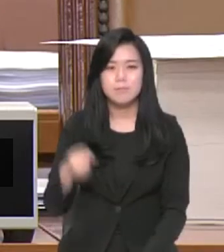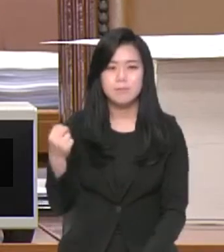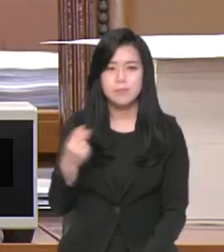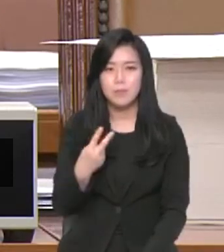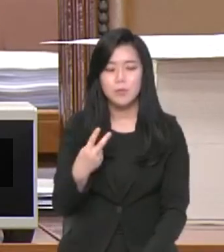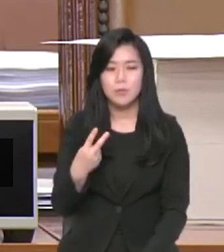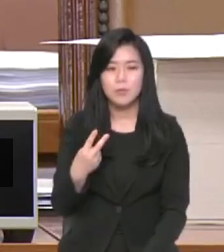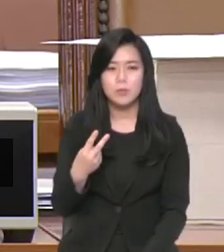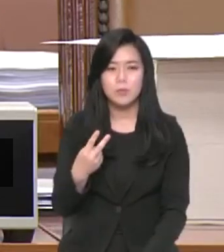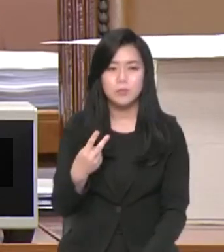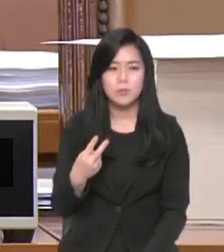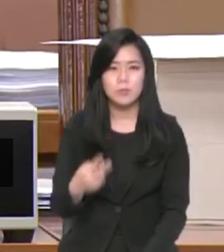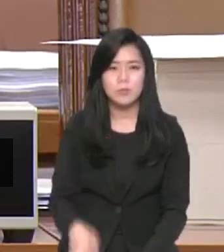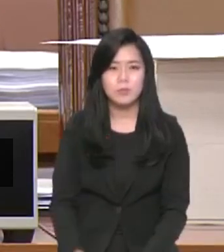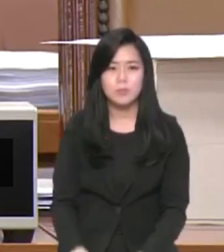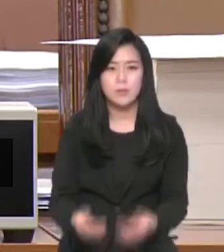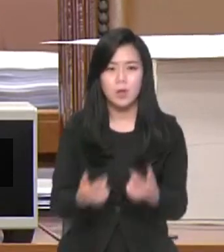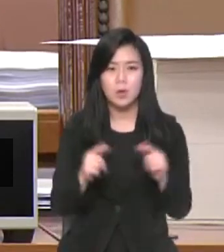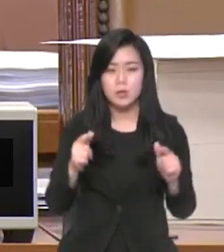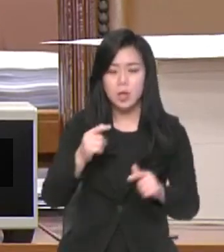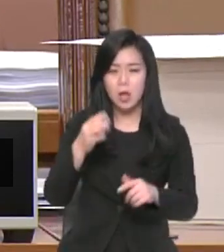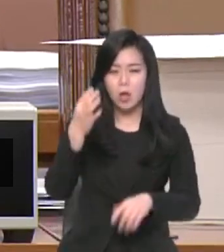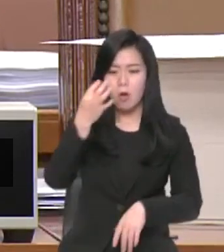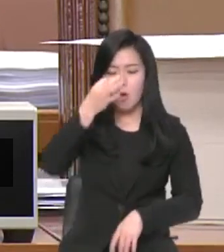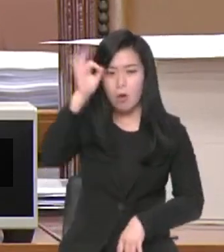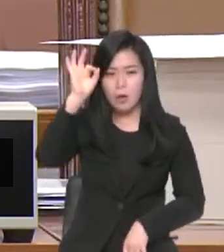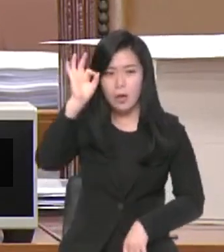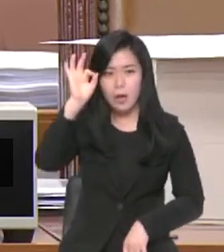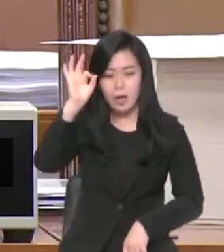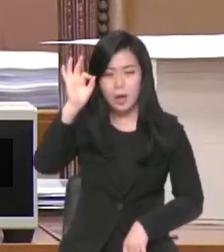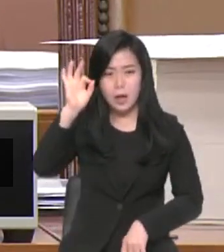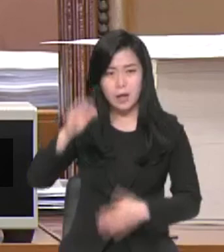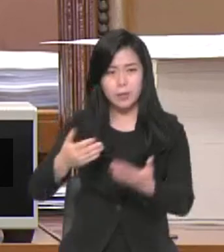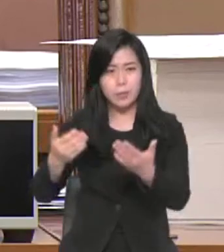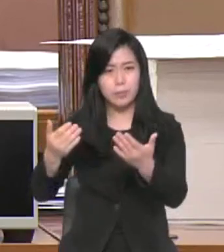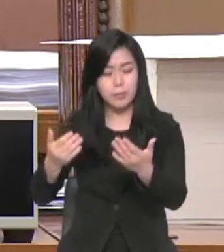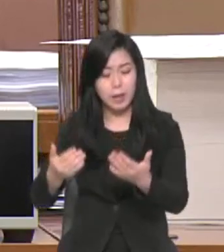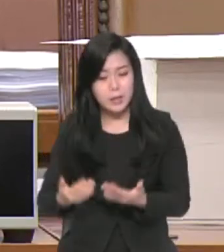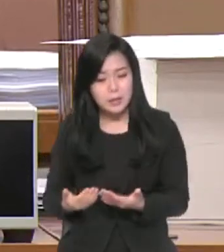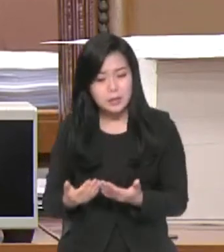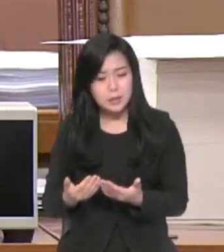그 여러 가지 허가받은 업체가 허가사항하고